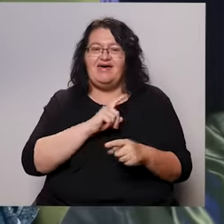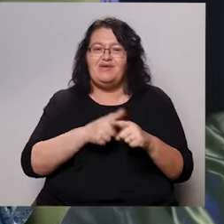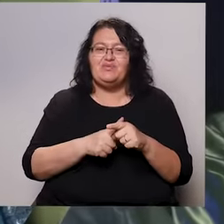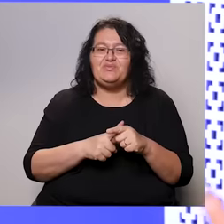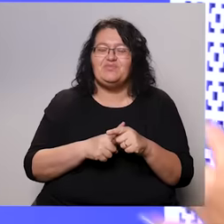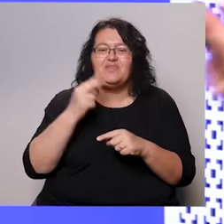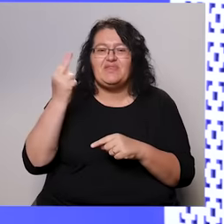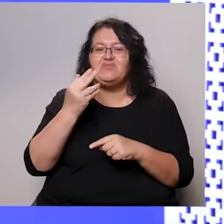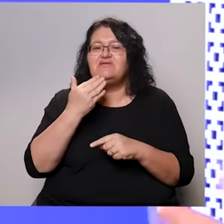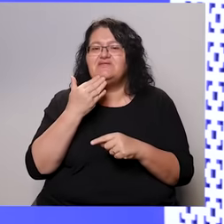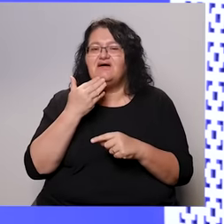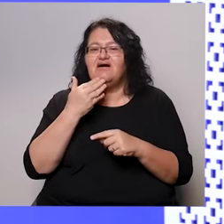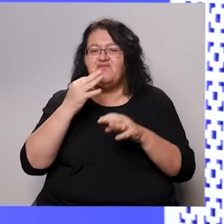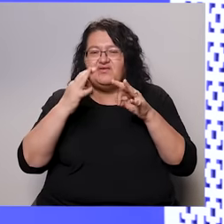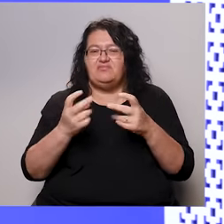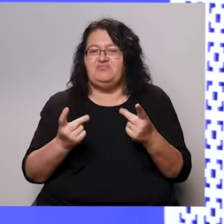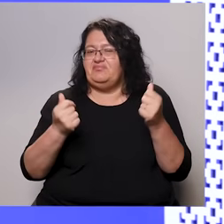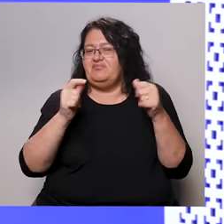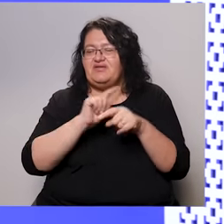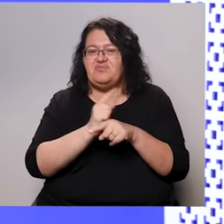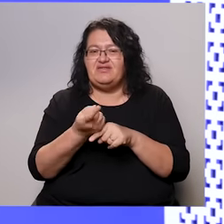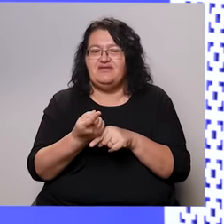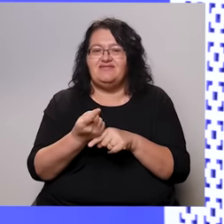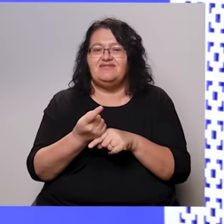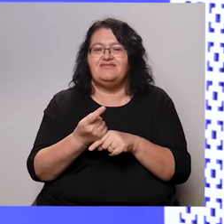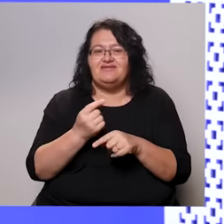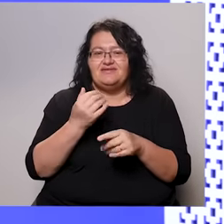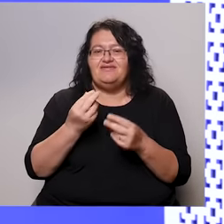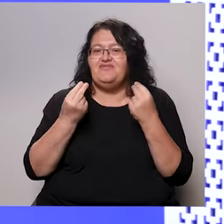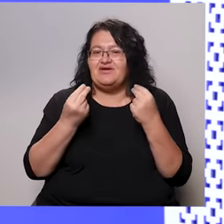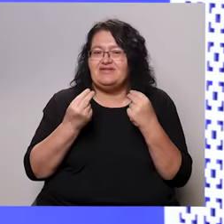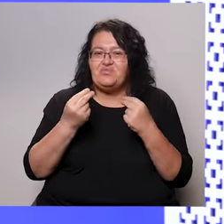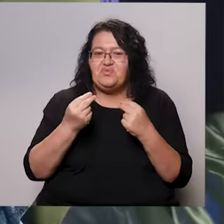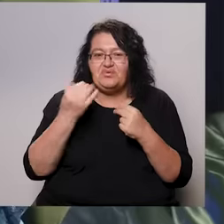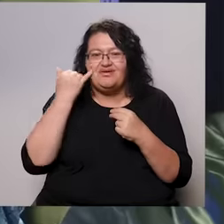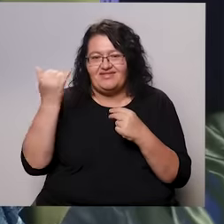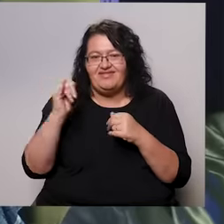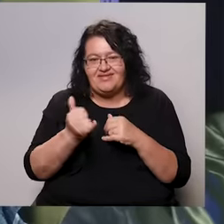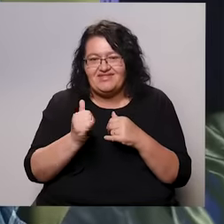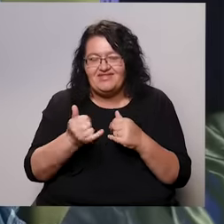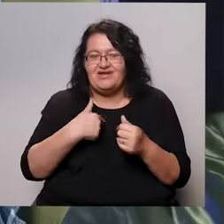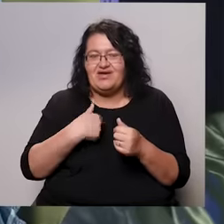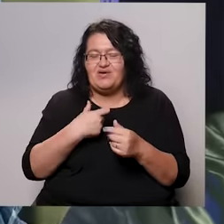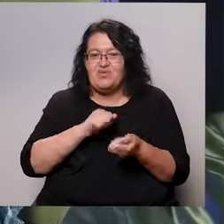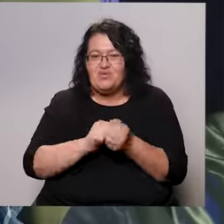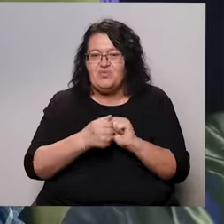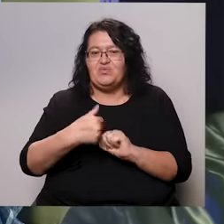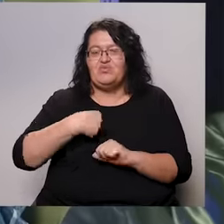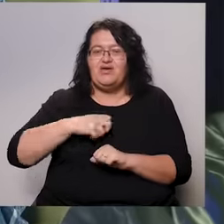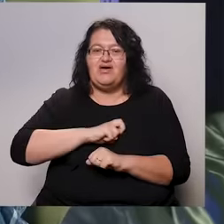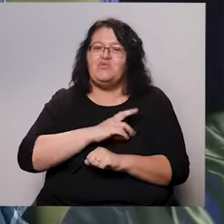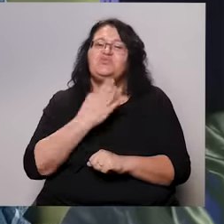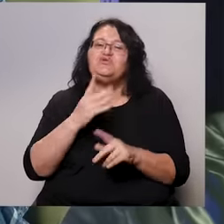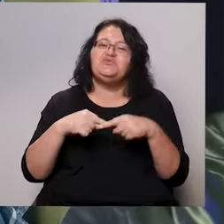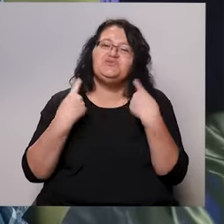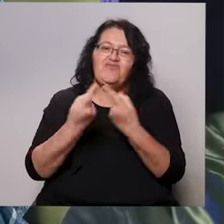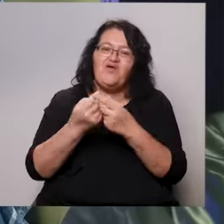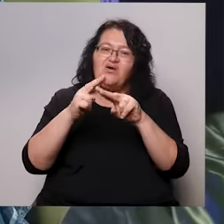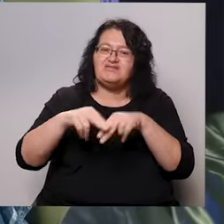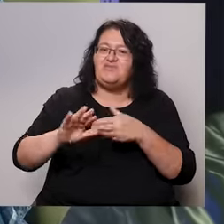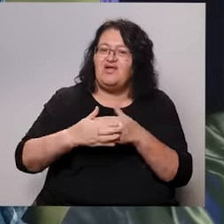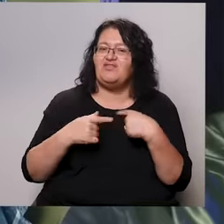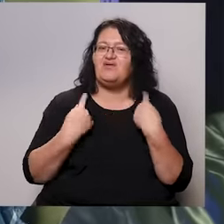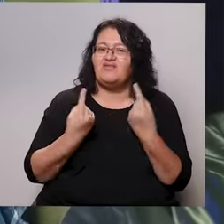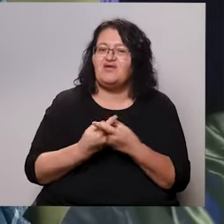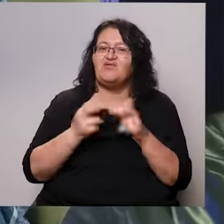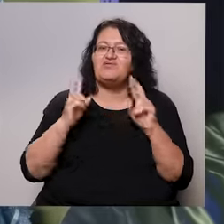Exact. Dumnezeu, dacă ar vrea să te convingă, te-ar convinge imediat. Foarte, foarte bună remarcă. Foarte bună remarcă. Mulțumim și vouă că ați rămas alături de